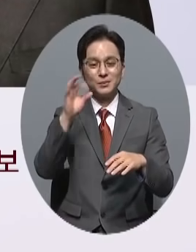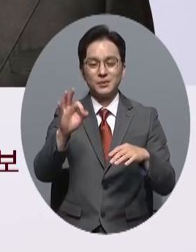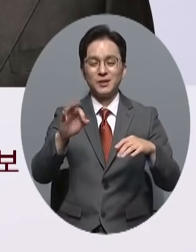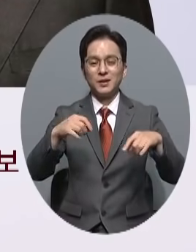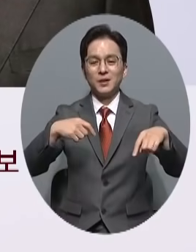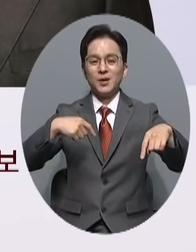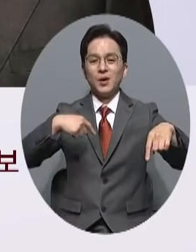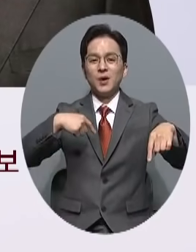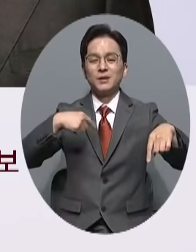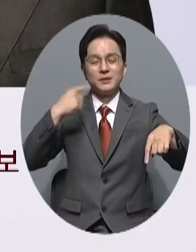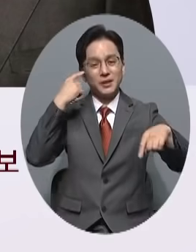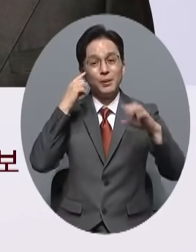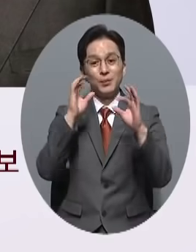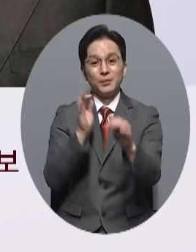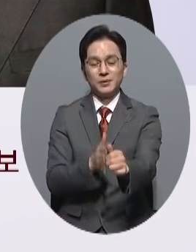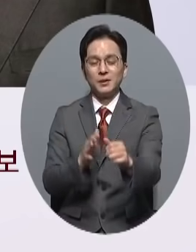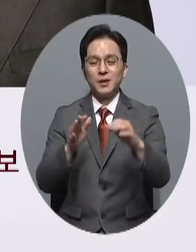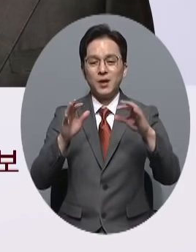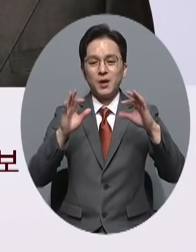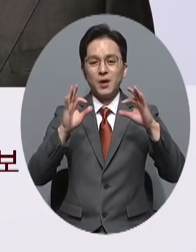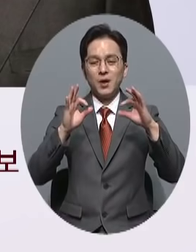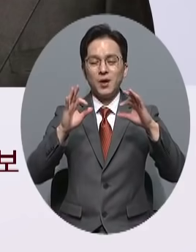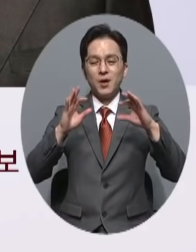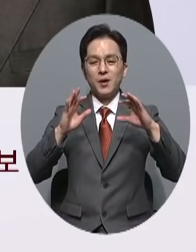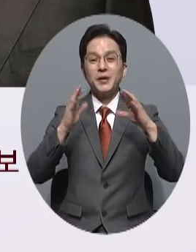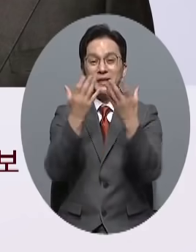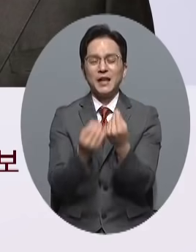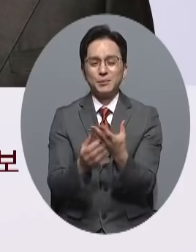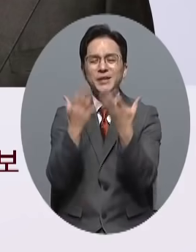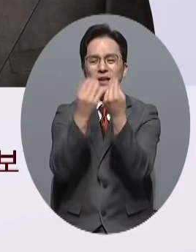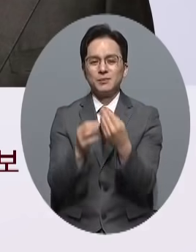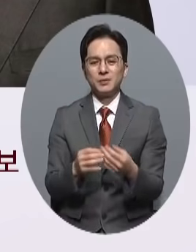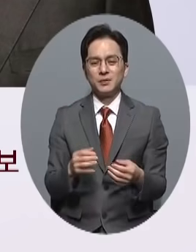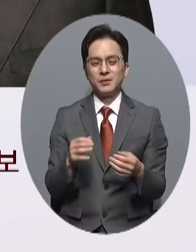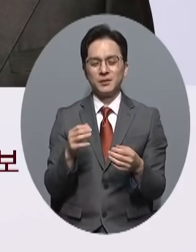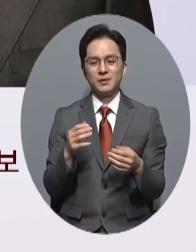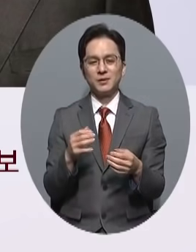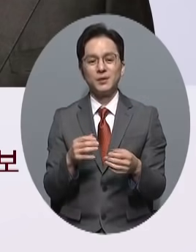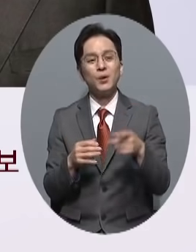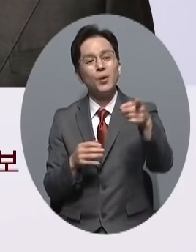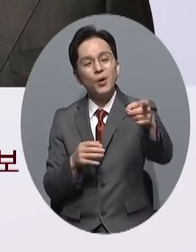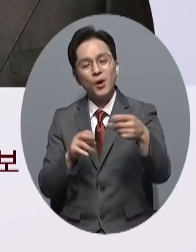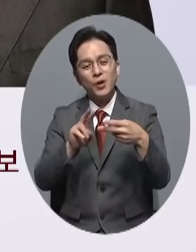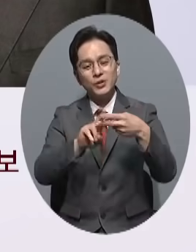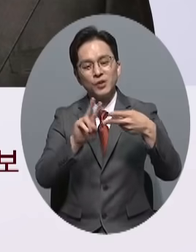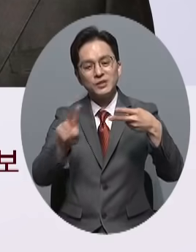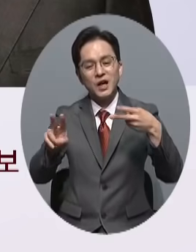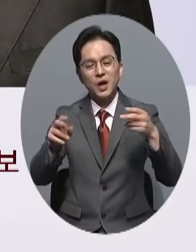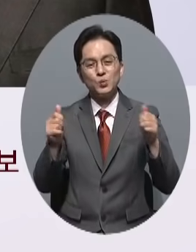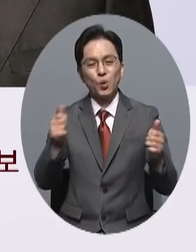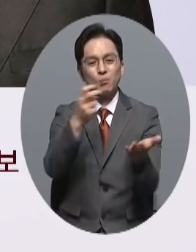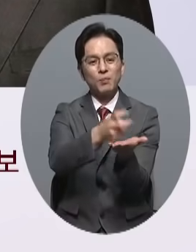누구에게 물어볼 때 그 형사소송법 몇 조를 아십니까라고 물어보면 안다고 대답할 사람이 몇 명이나 되겠습니까? 예. 전문가가 아니면. 근데 저는